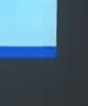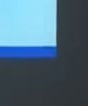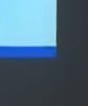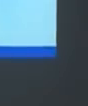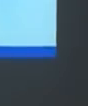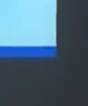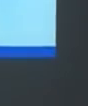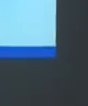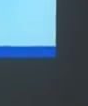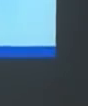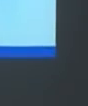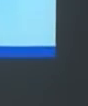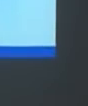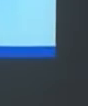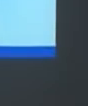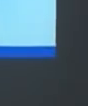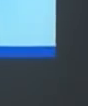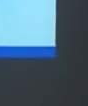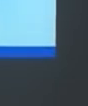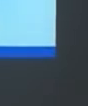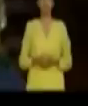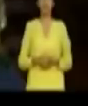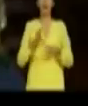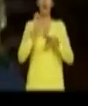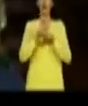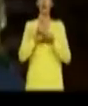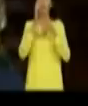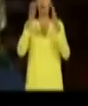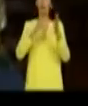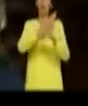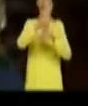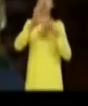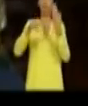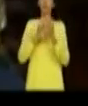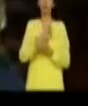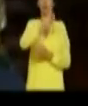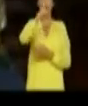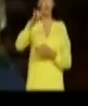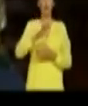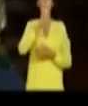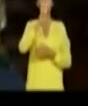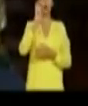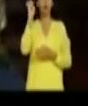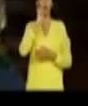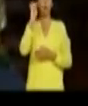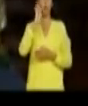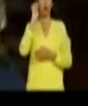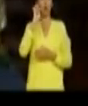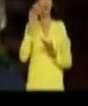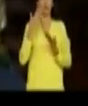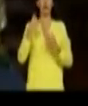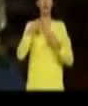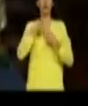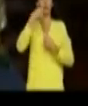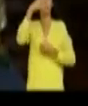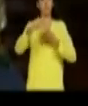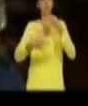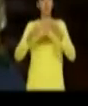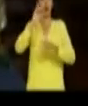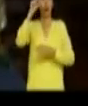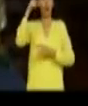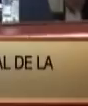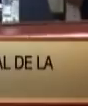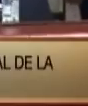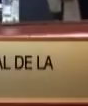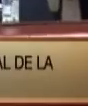Huillachirka. Gobierno informa kai hatun imashina ya yankash kamanta huillachina ima pimi yakta pushak